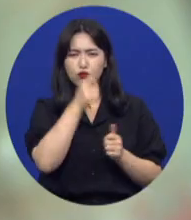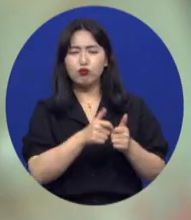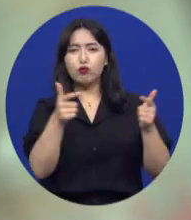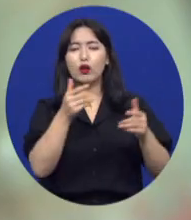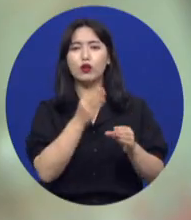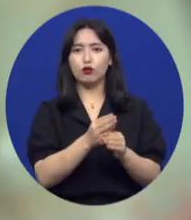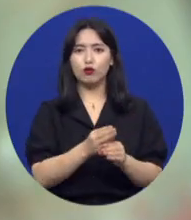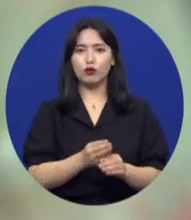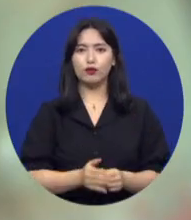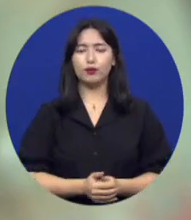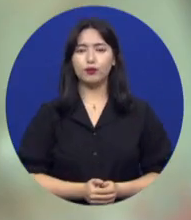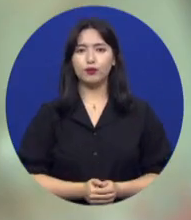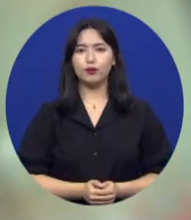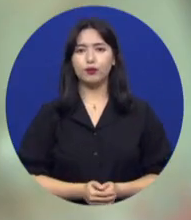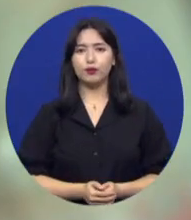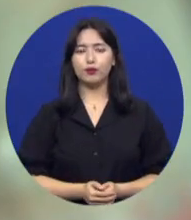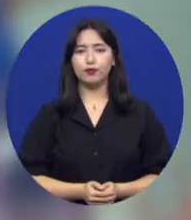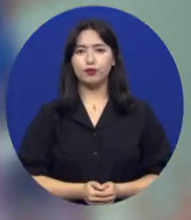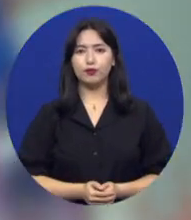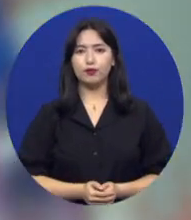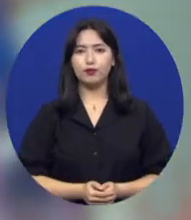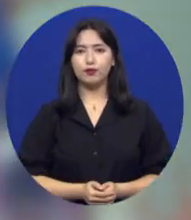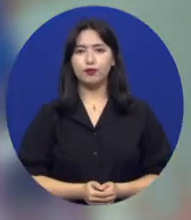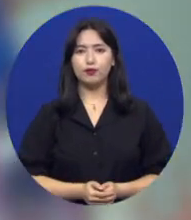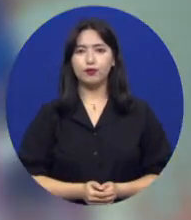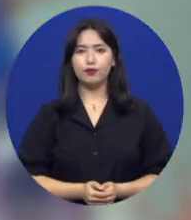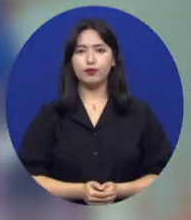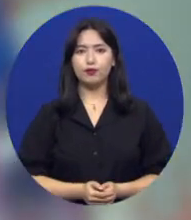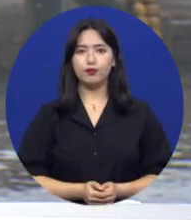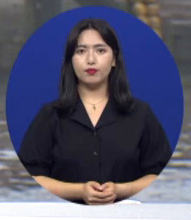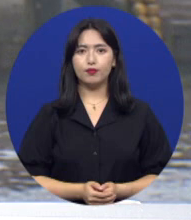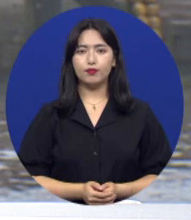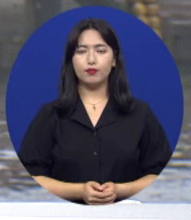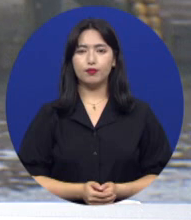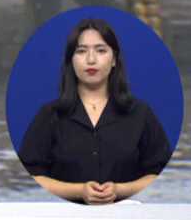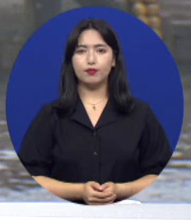있습니다 mbc 뉴스 김찬영 입니다